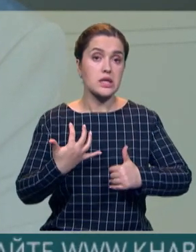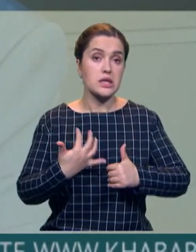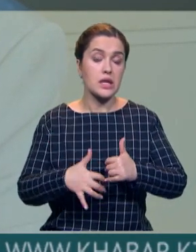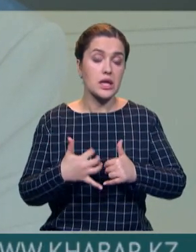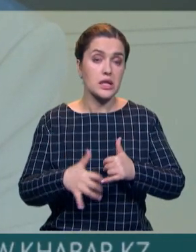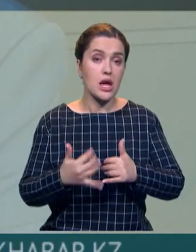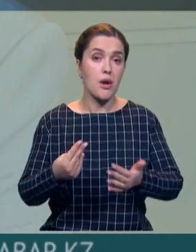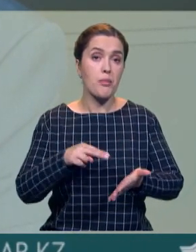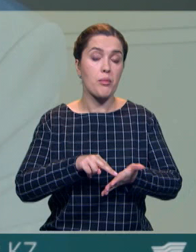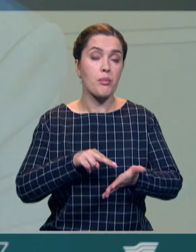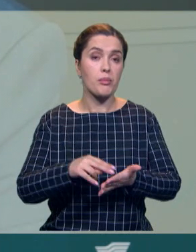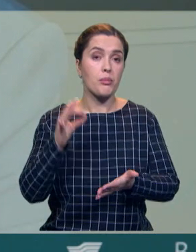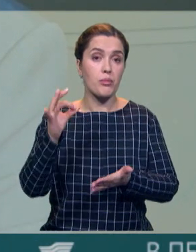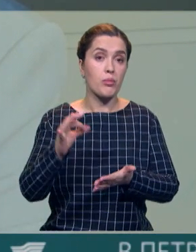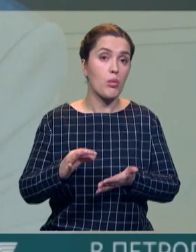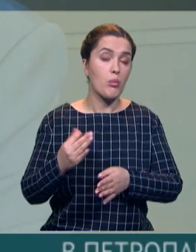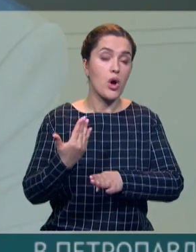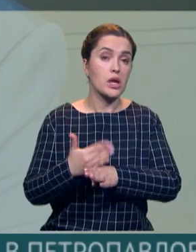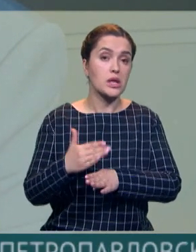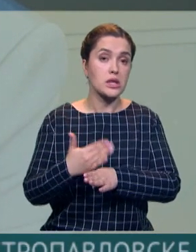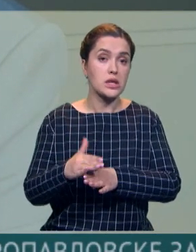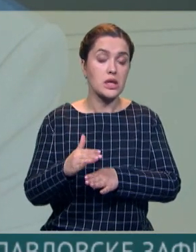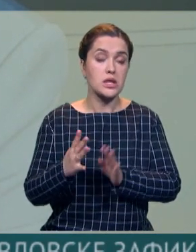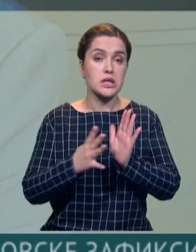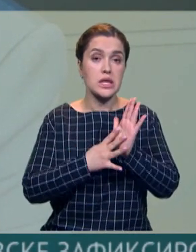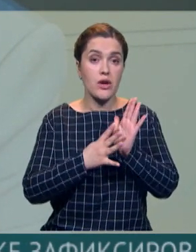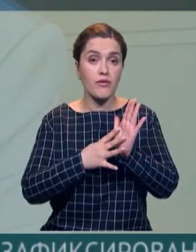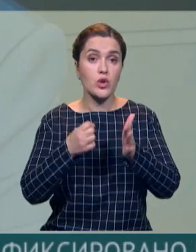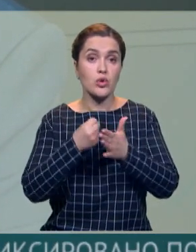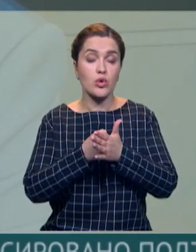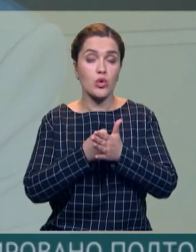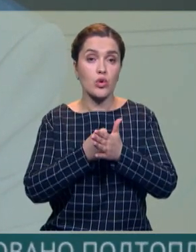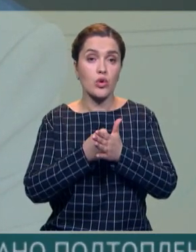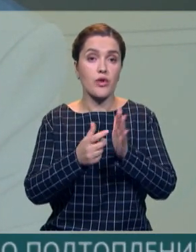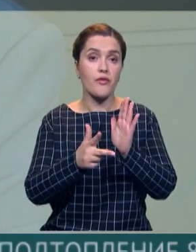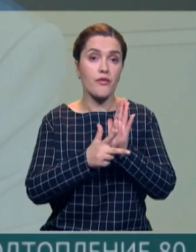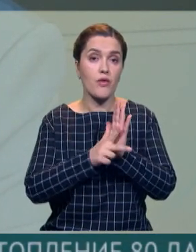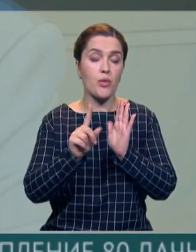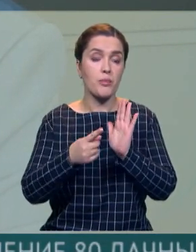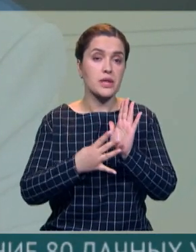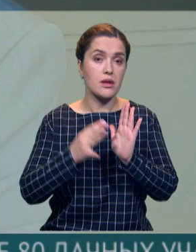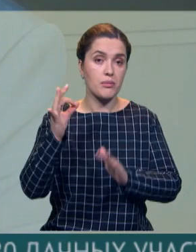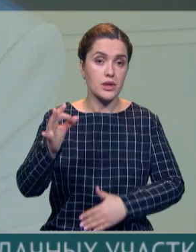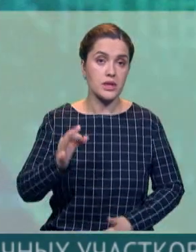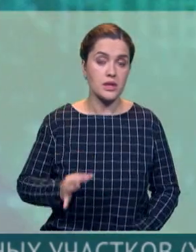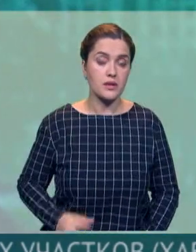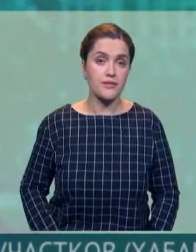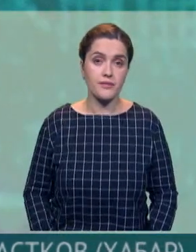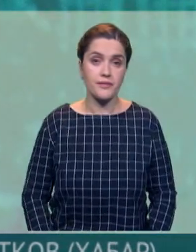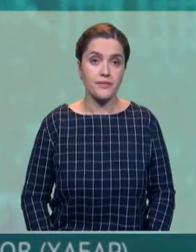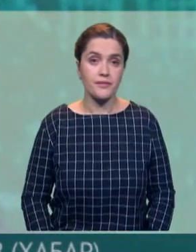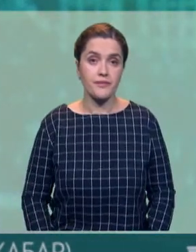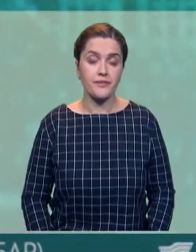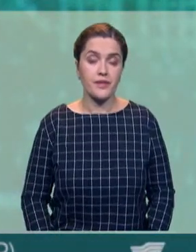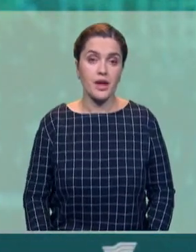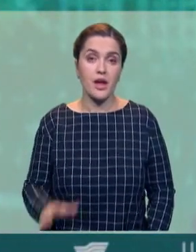среднеизвешенной ставки кредитов по ипотечным кредитам с 9,5% до 8,9%. В